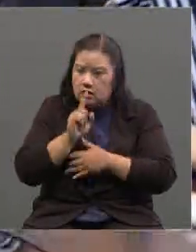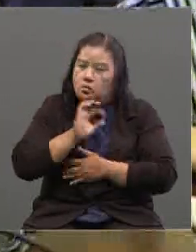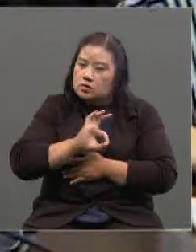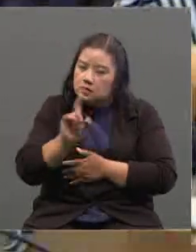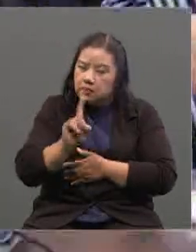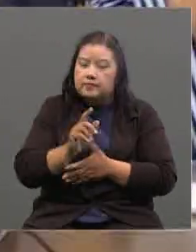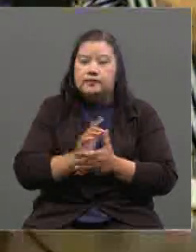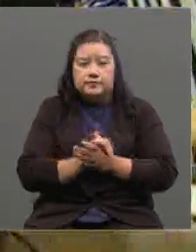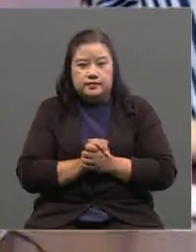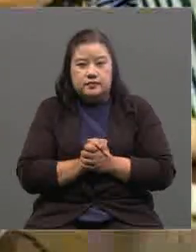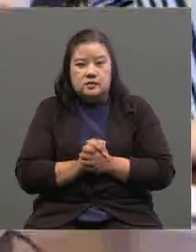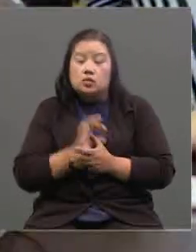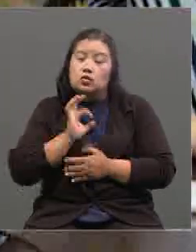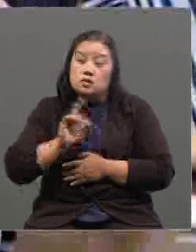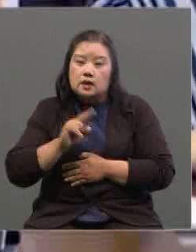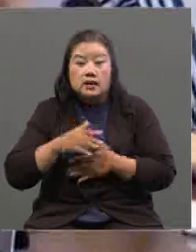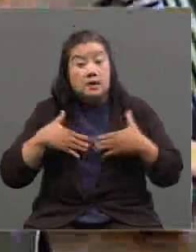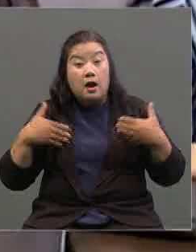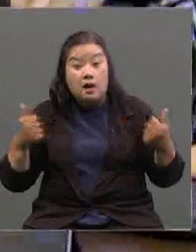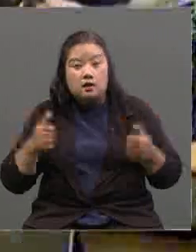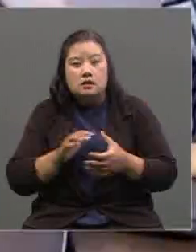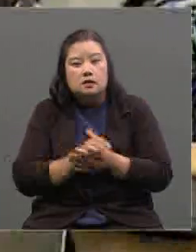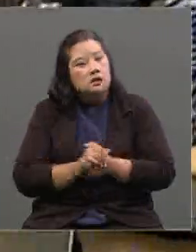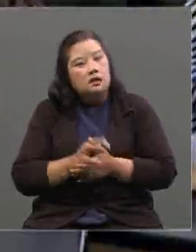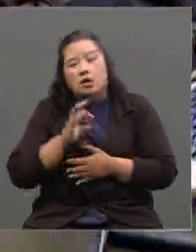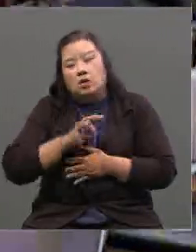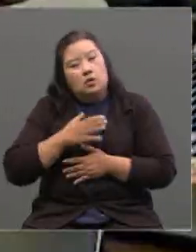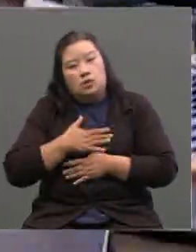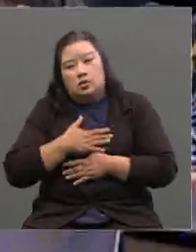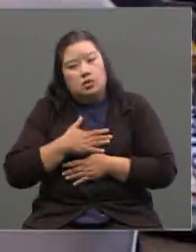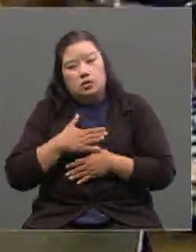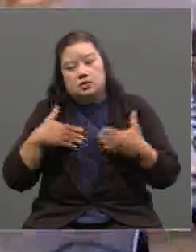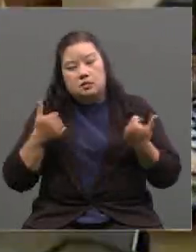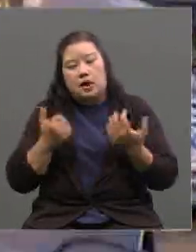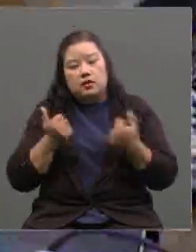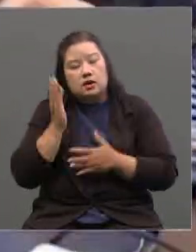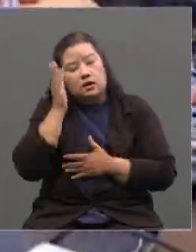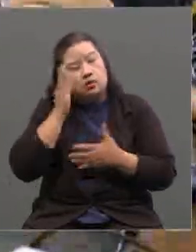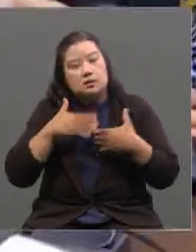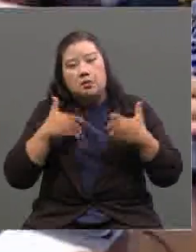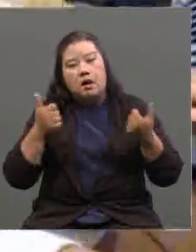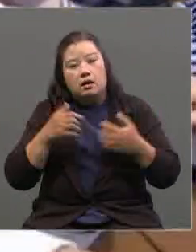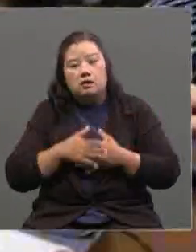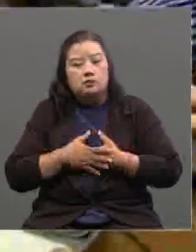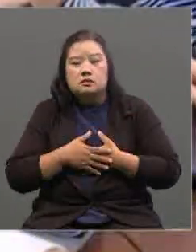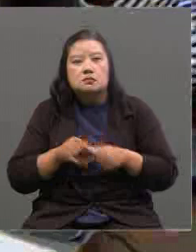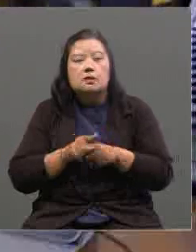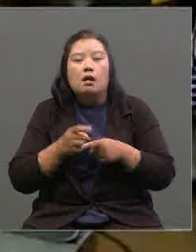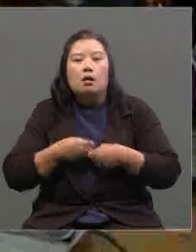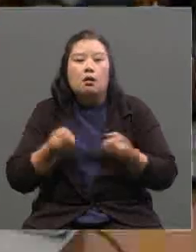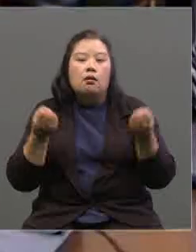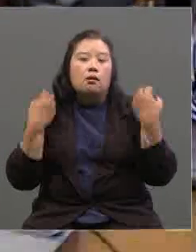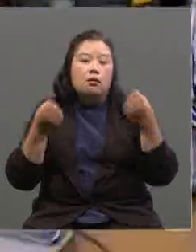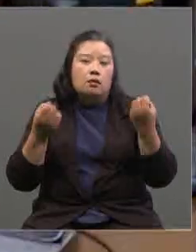ก็แค ่ใน เ ทศ กาล รู้ ส ึ กปลดล็อก โอ้โหคืนนี้นอนหลับแล้ว เมื่อคืนไม่หลับ โอ้ยไม่หลับ